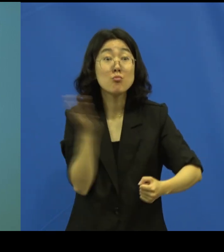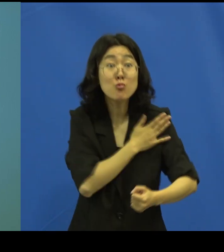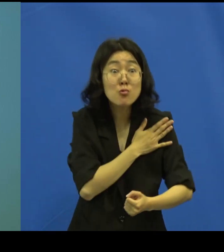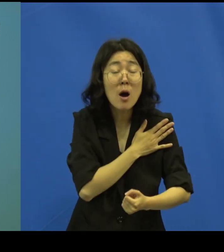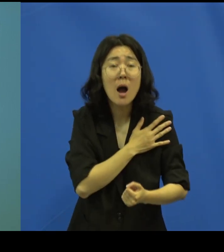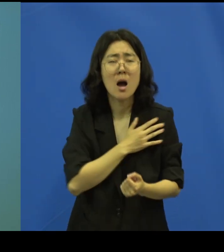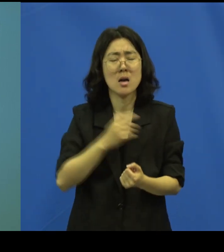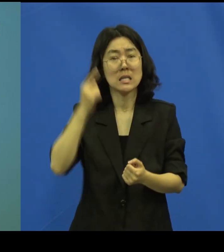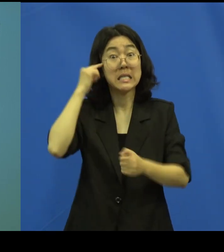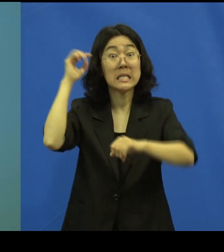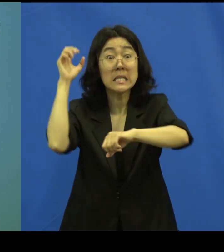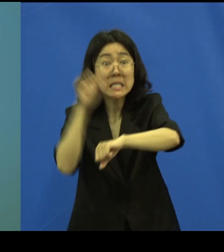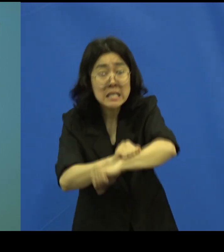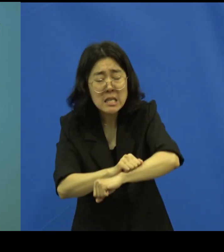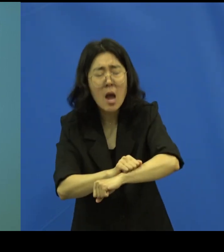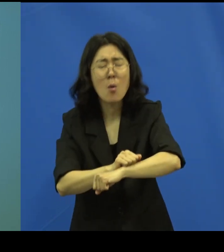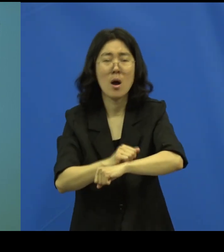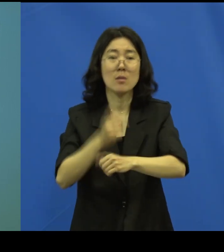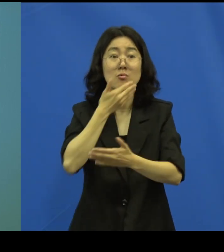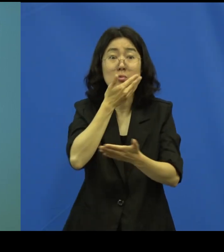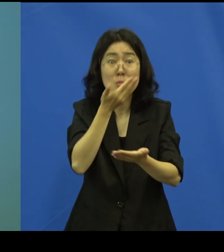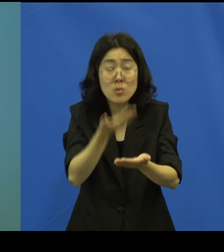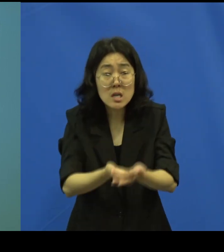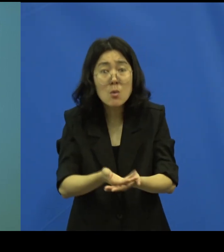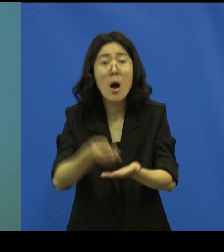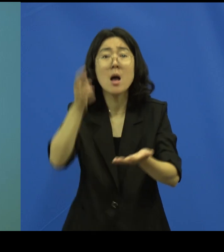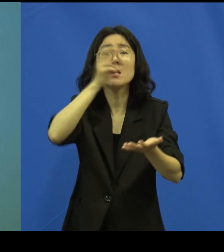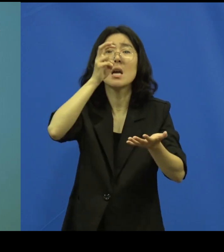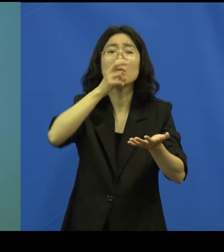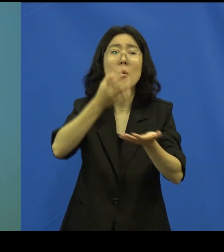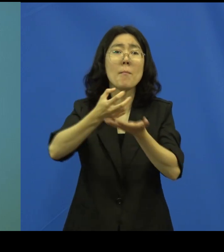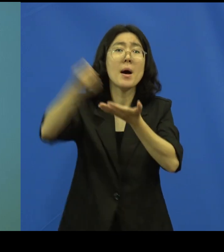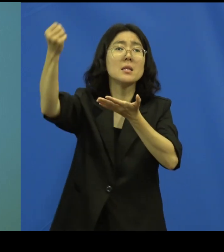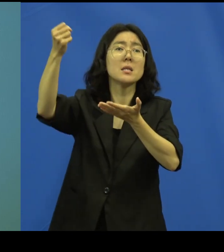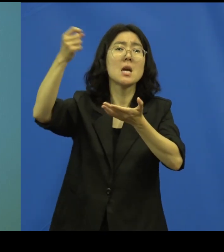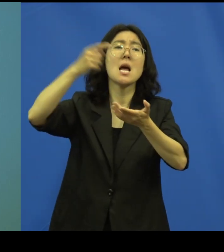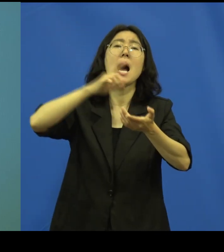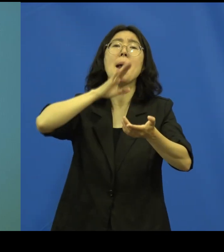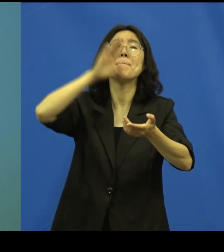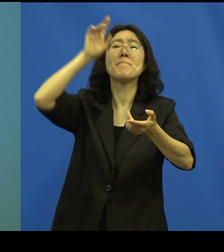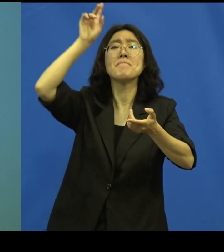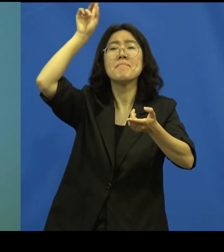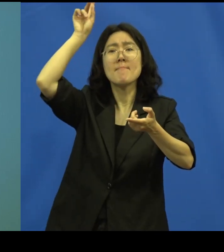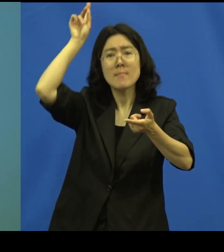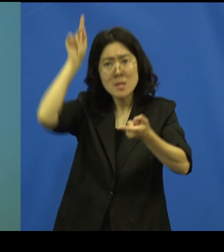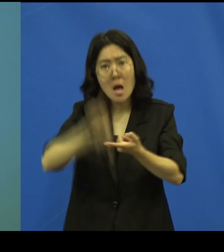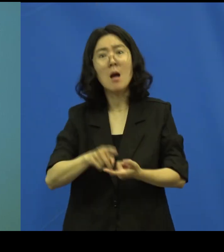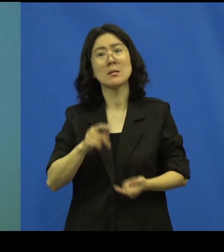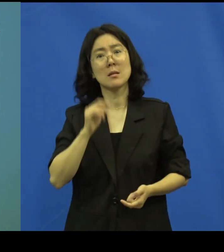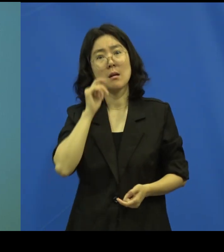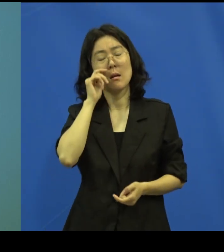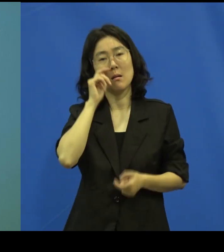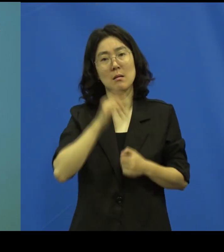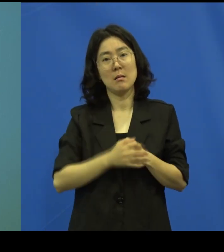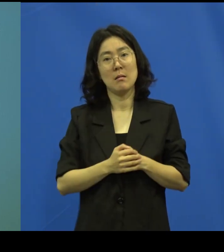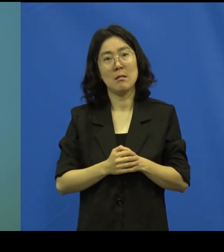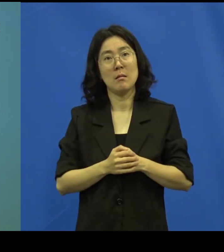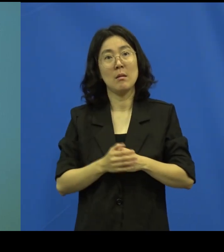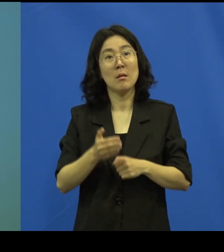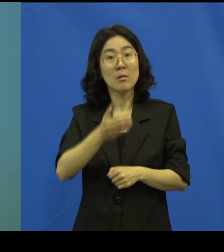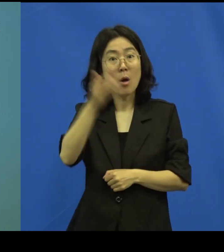힘과 존귀와 영광과 찬송을 받으시기에 합당하시다. 자, 여러분,